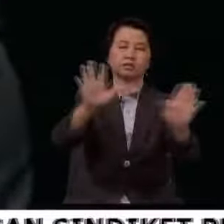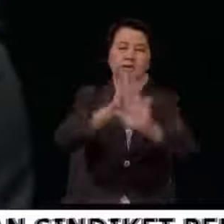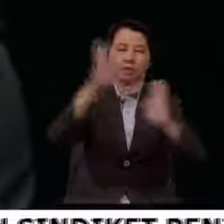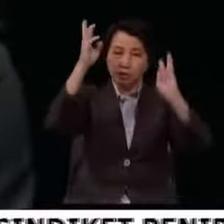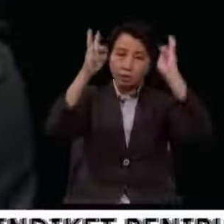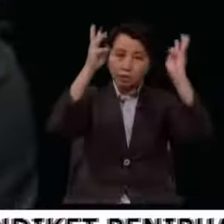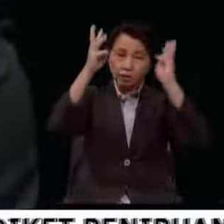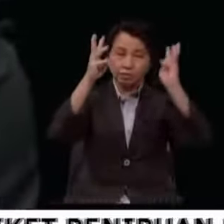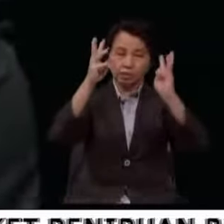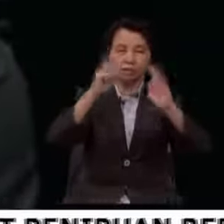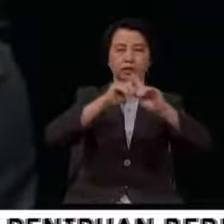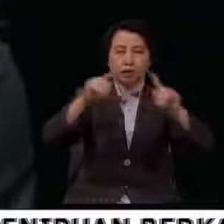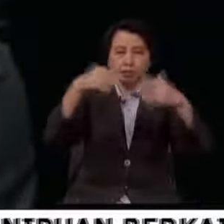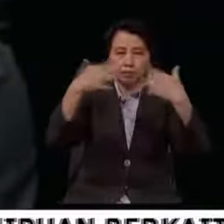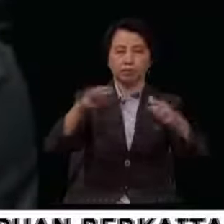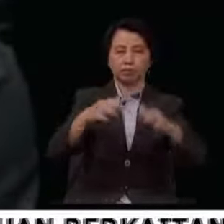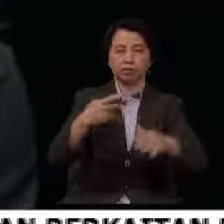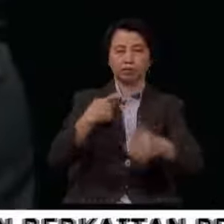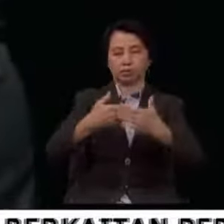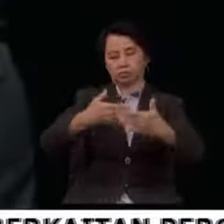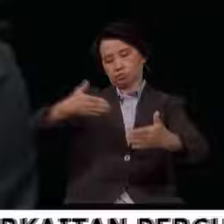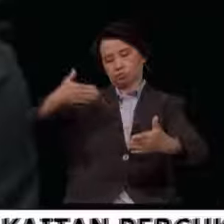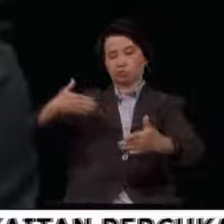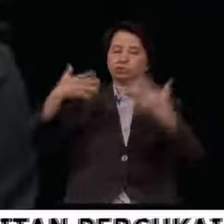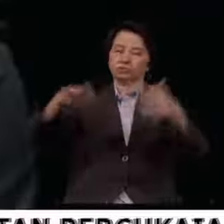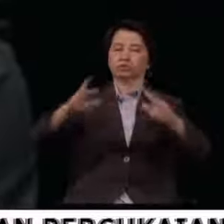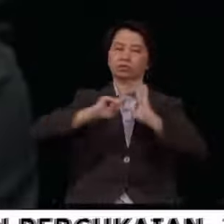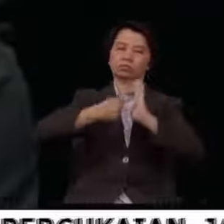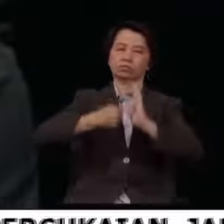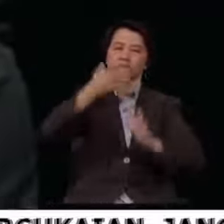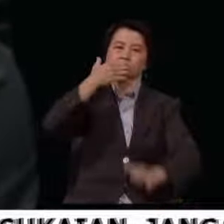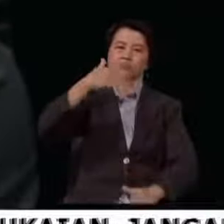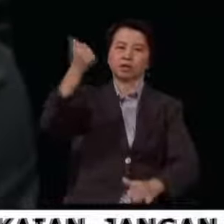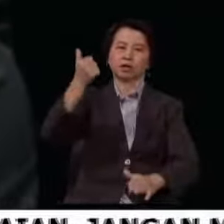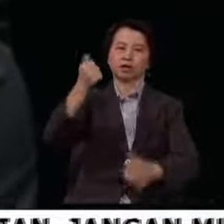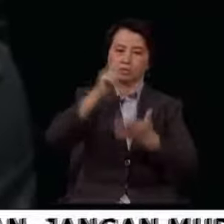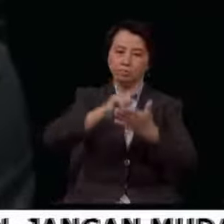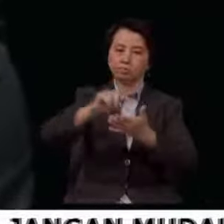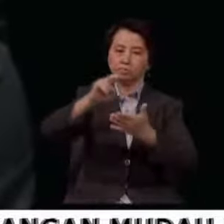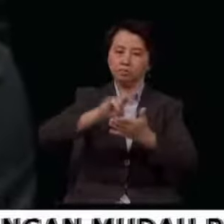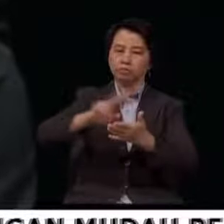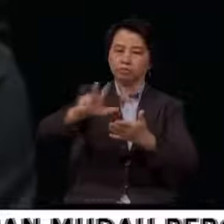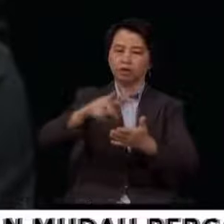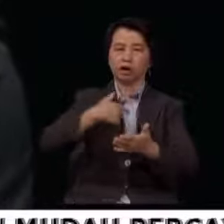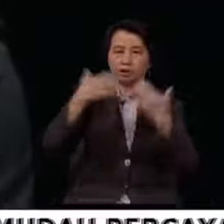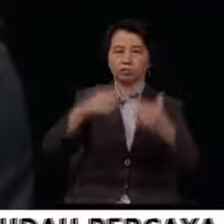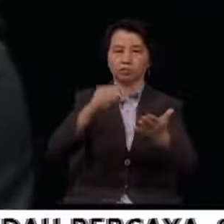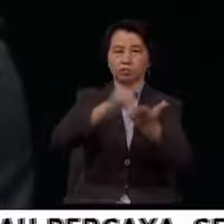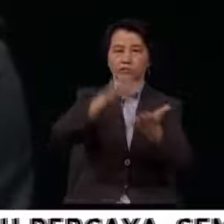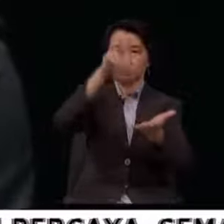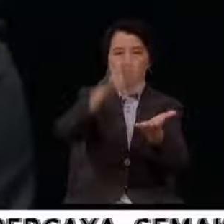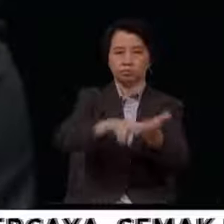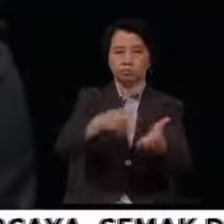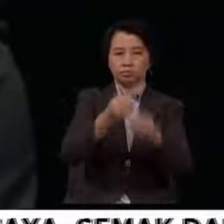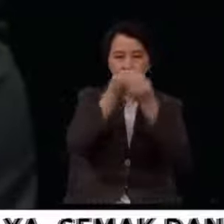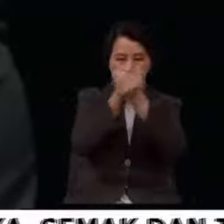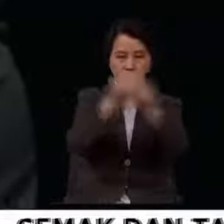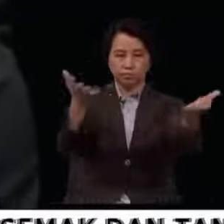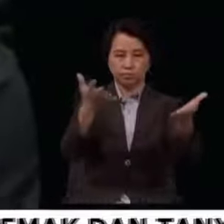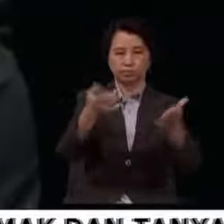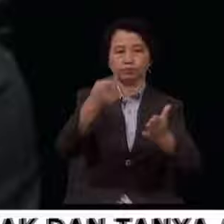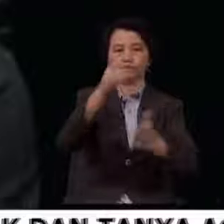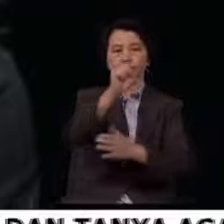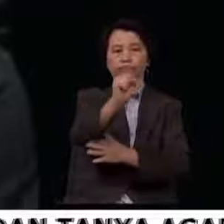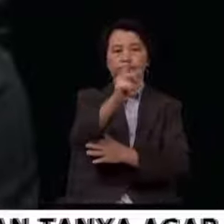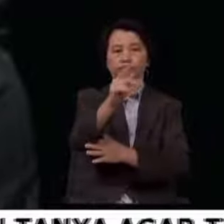ya menjadi Siap haraplah dengan adanya Nindy harga barang adalah terkawal yang lebih lebih lebih Yang